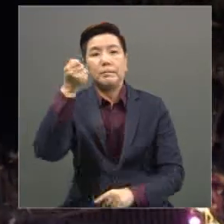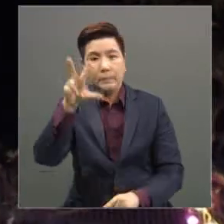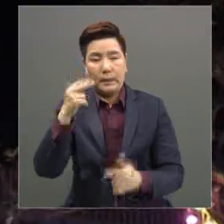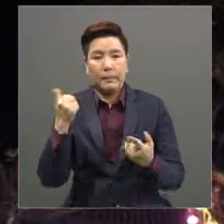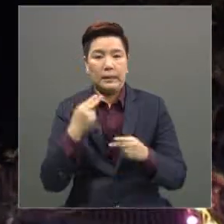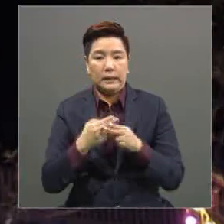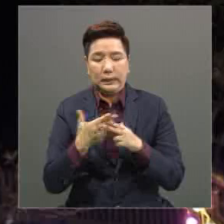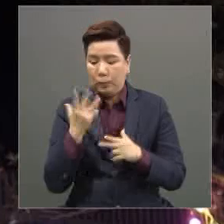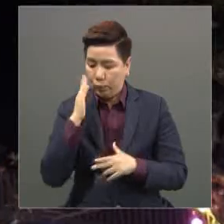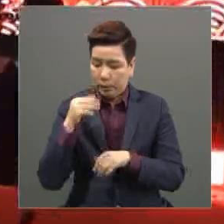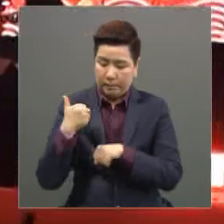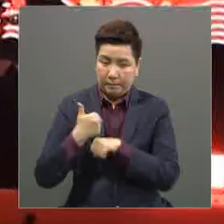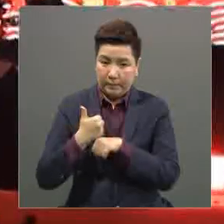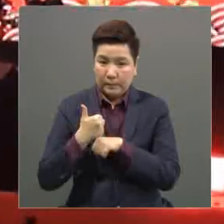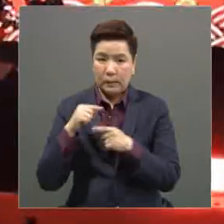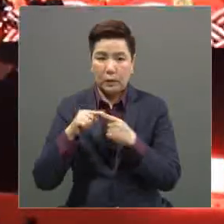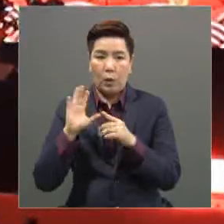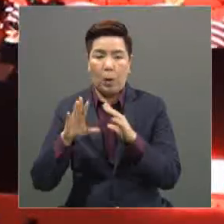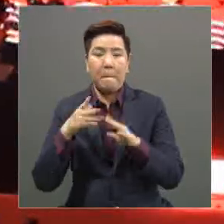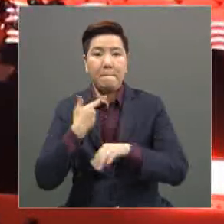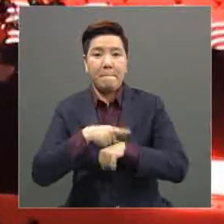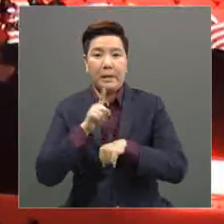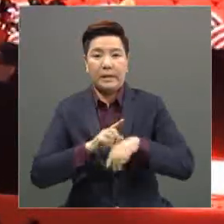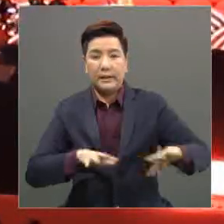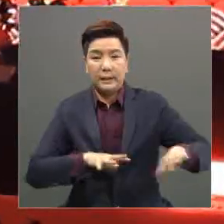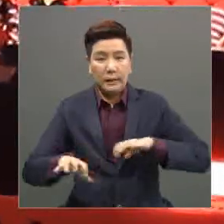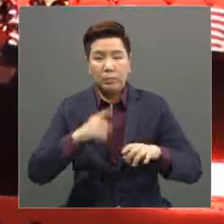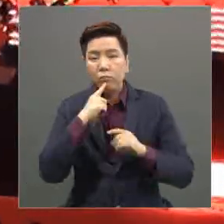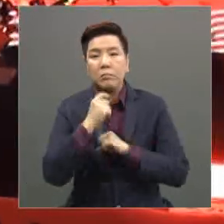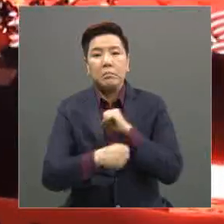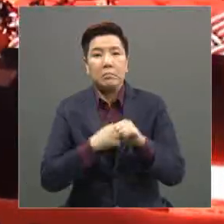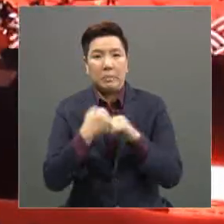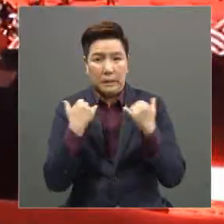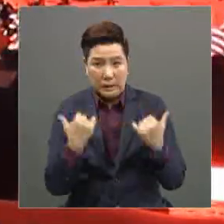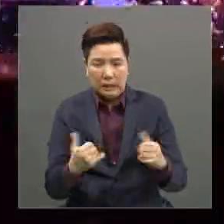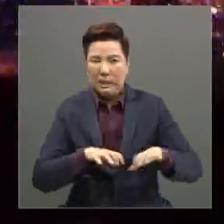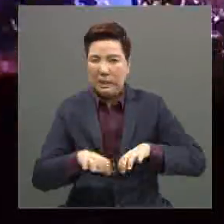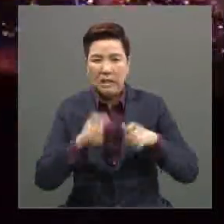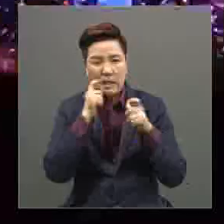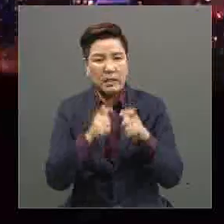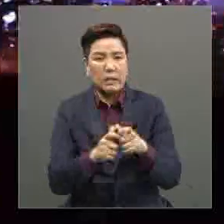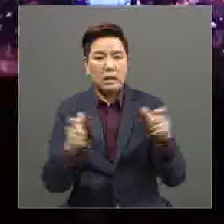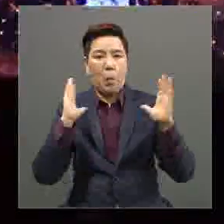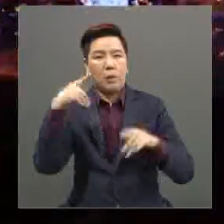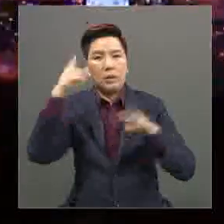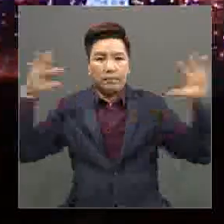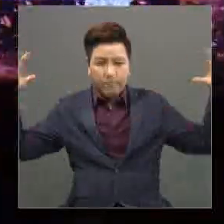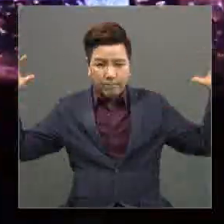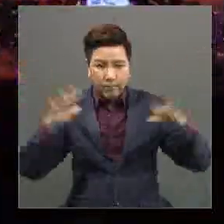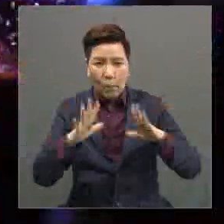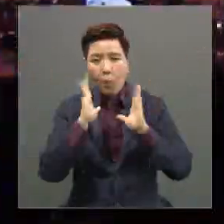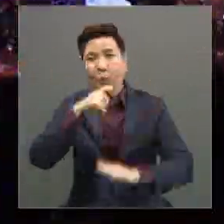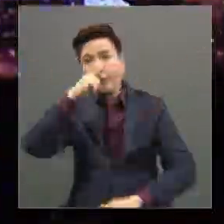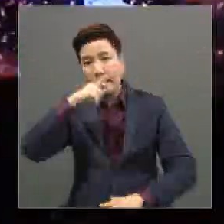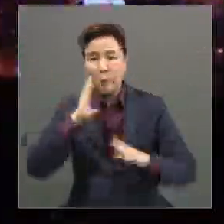ายอัคคนันท์กิจนนท์ชนันท์ประธานจัดงานก็บอกว่าปีนี้เนี่ยจัดยิ่งใหญ่กว่าทุกปีหวังดึงดูดนักท่องเที่ยวทั้งชาวไทยและชาวต่